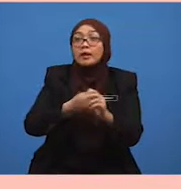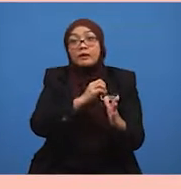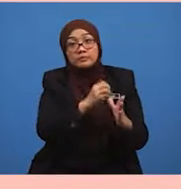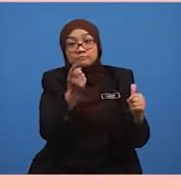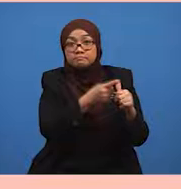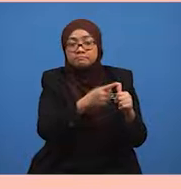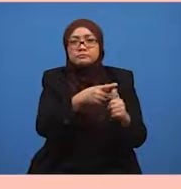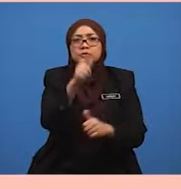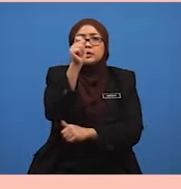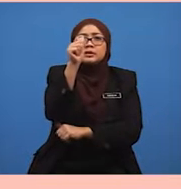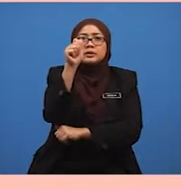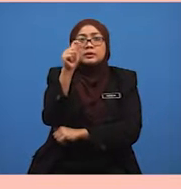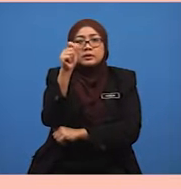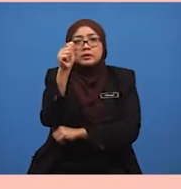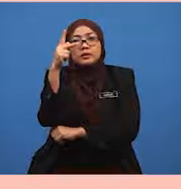tuas,